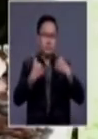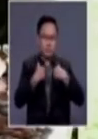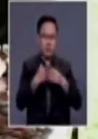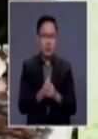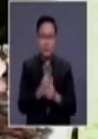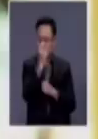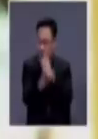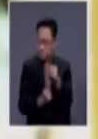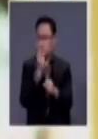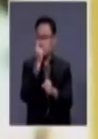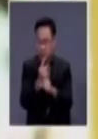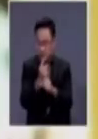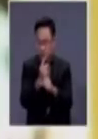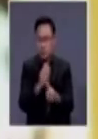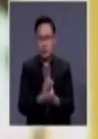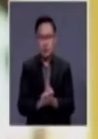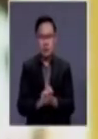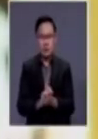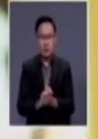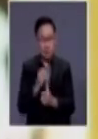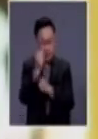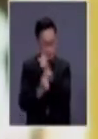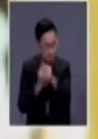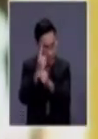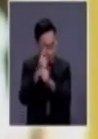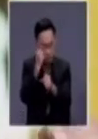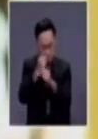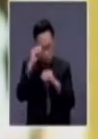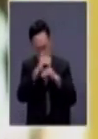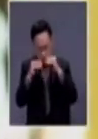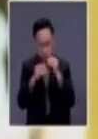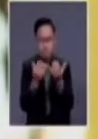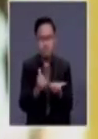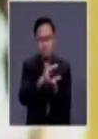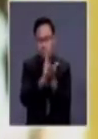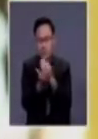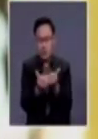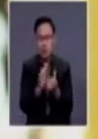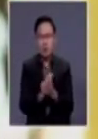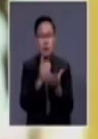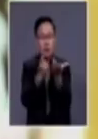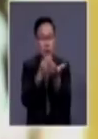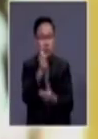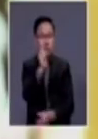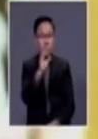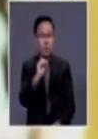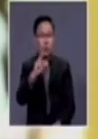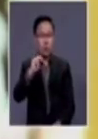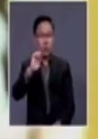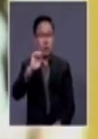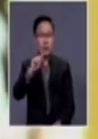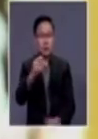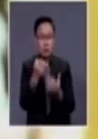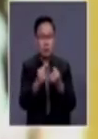ระยะเวลาปีเดียว ค่ะใช่ค่ะเป็นช่วงปีเดียวปีเศษๆที่เข้าร่วมโครงการค่ะ ครับโอเน็ตเป็นยังไงฮะ โอเน็ตตอนนี้นะคะก็อยู่ในลำดับประมาณ